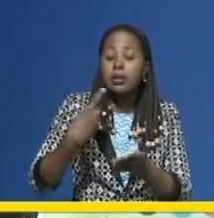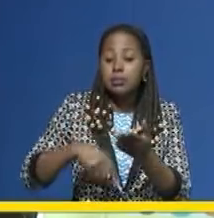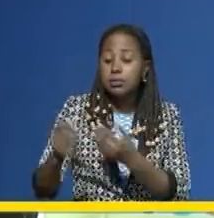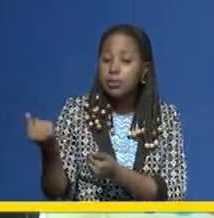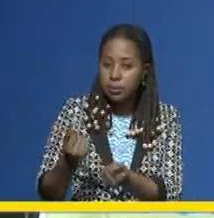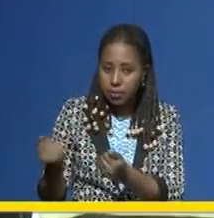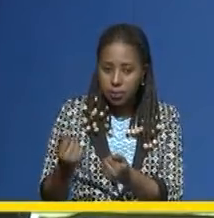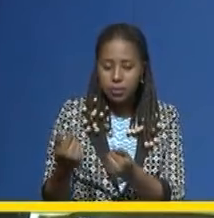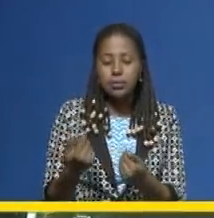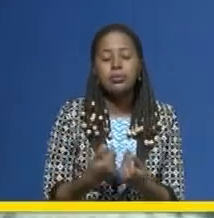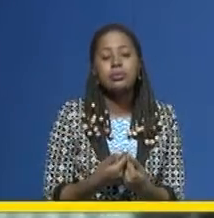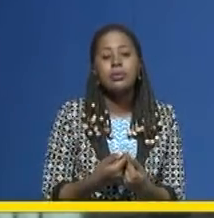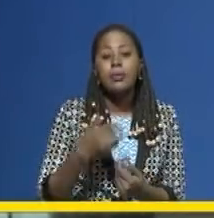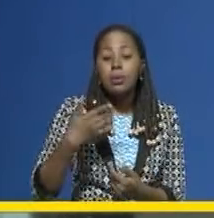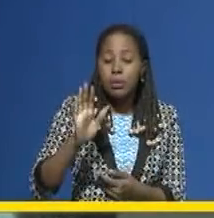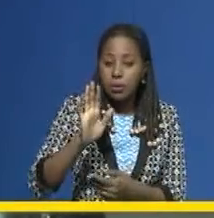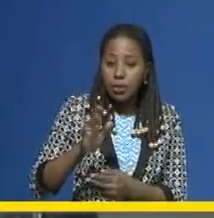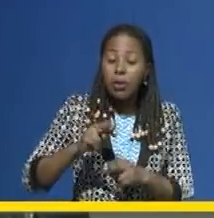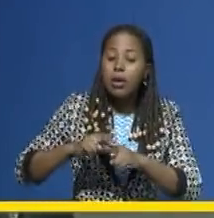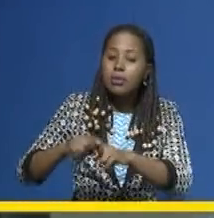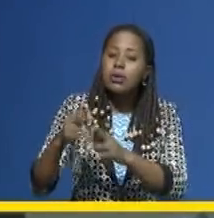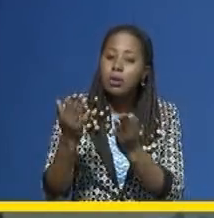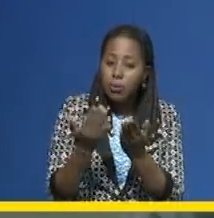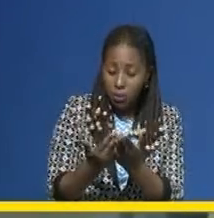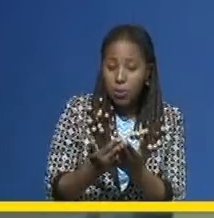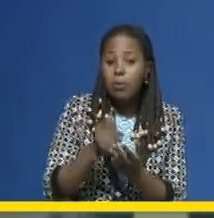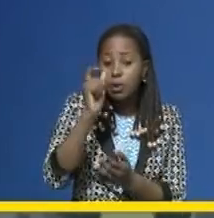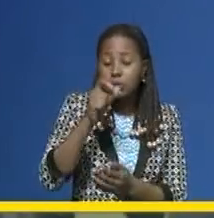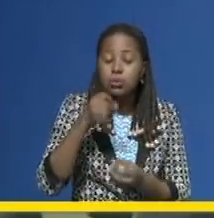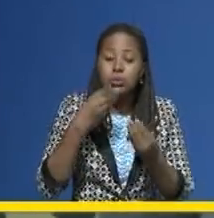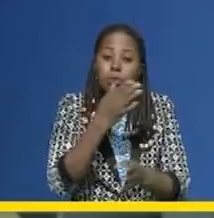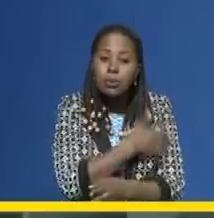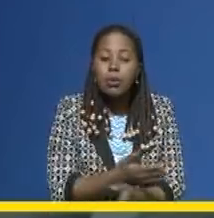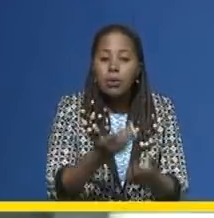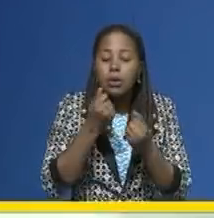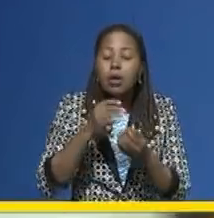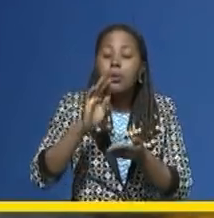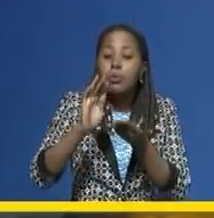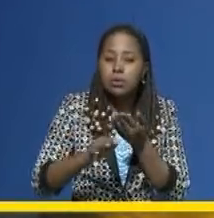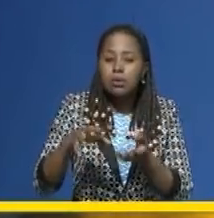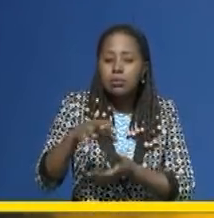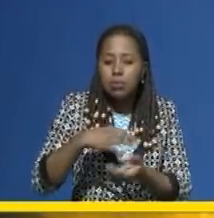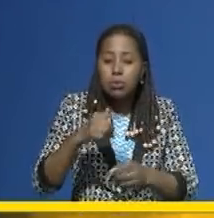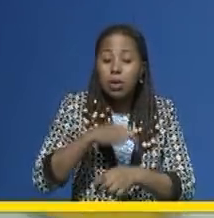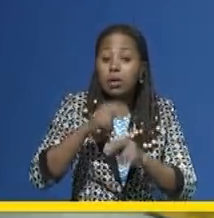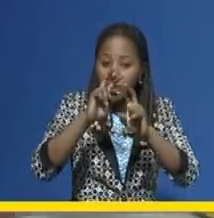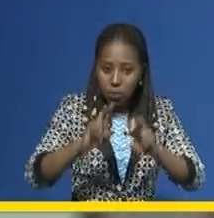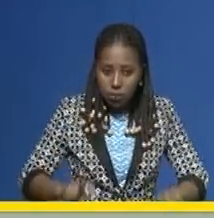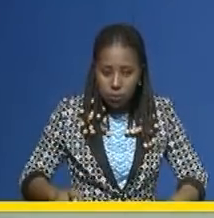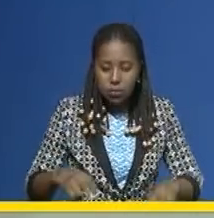magari. Kwa upande wao, abiria wameomba ongezeko la watu wa huduma ili kupunguza msongamano wakati wa